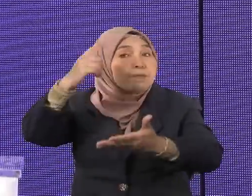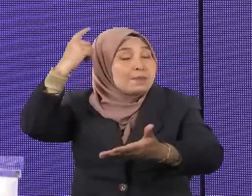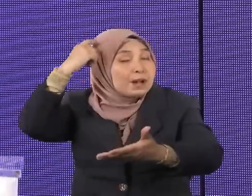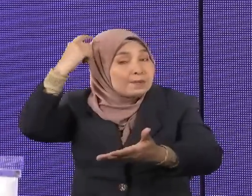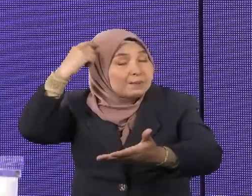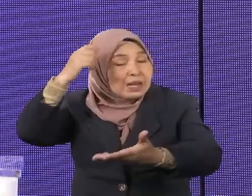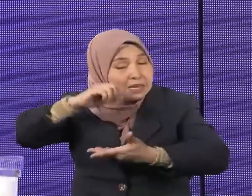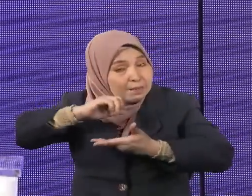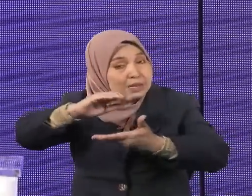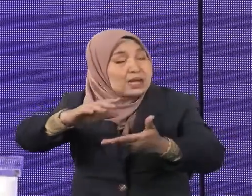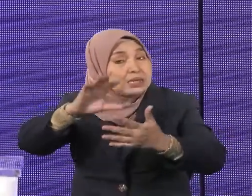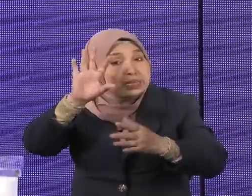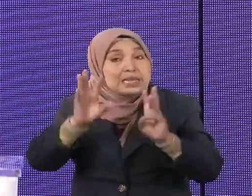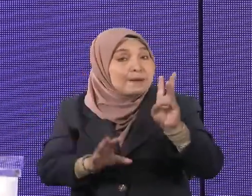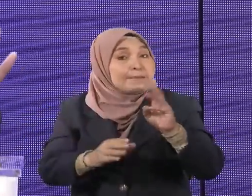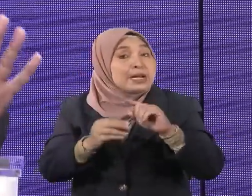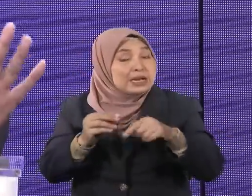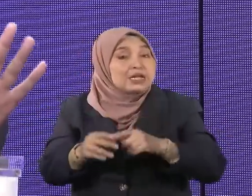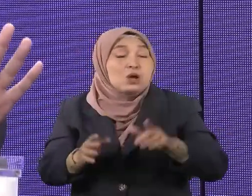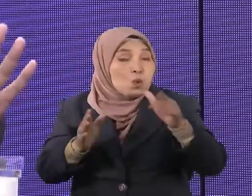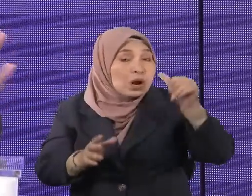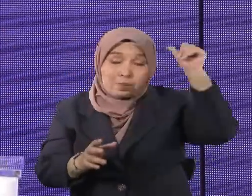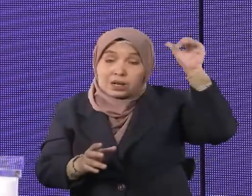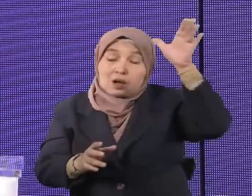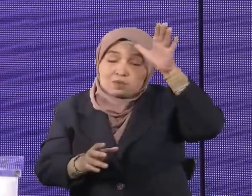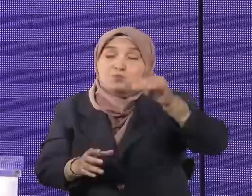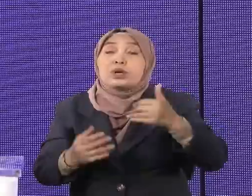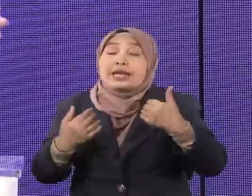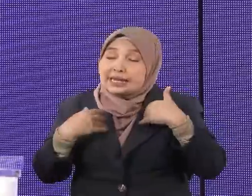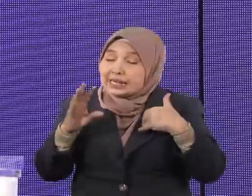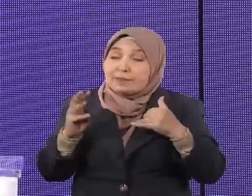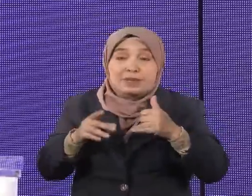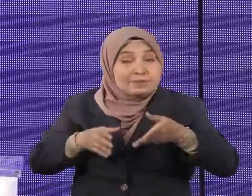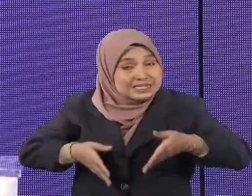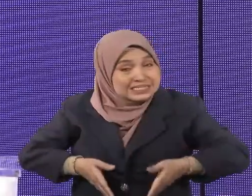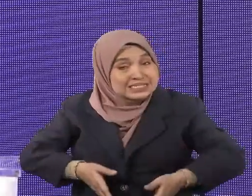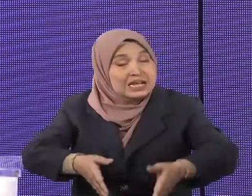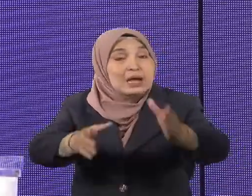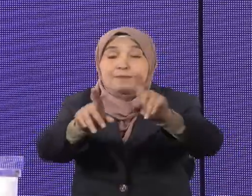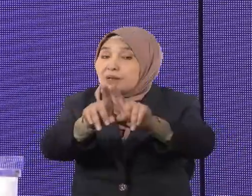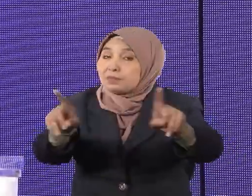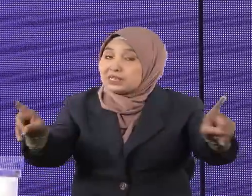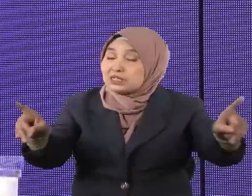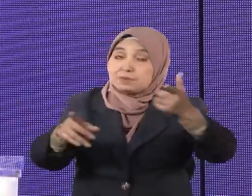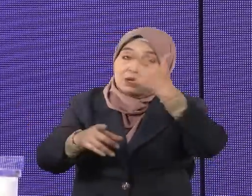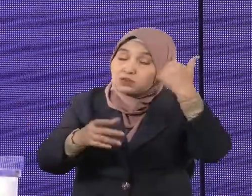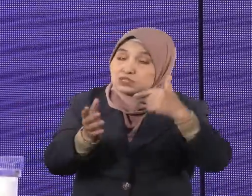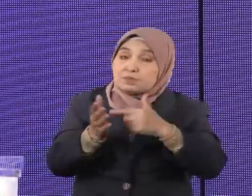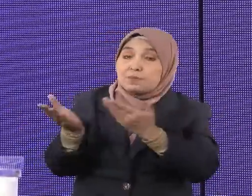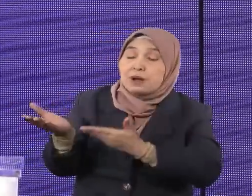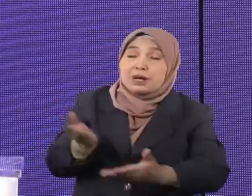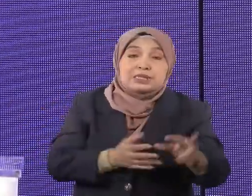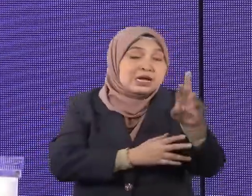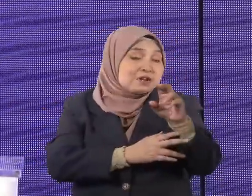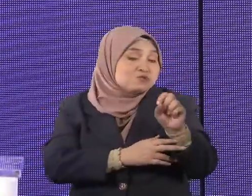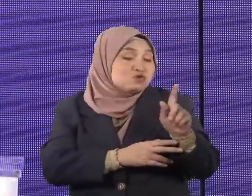wasallam. Kamu ada enam perkara ini, ya. Orang kafir pun ada enam perkara, tapi jalan kamu adalah berbeza. Dan ini membawa pada resolusi